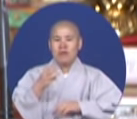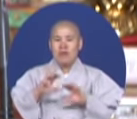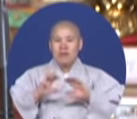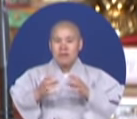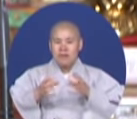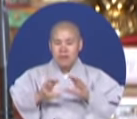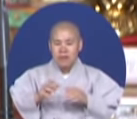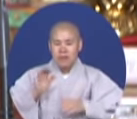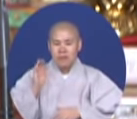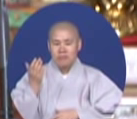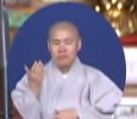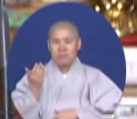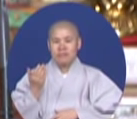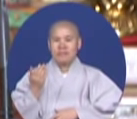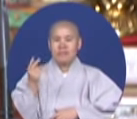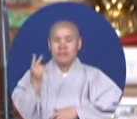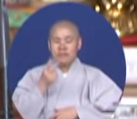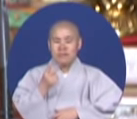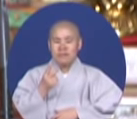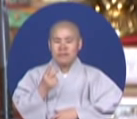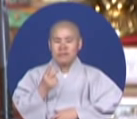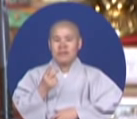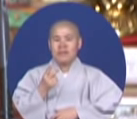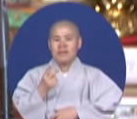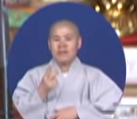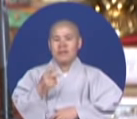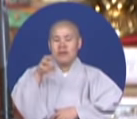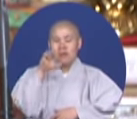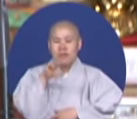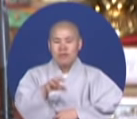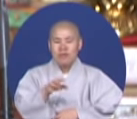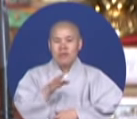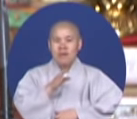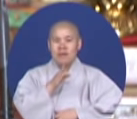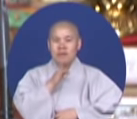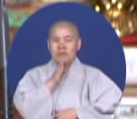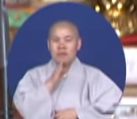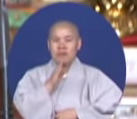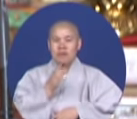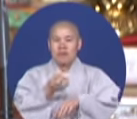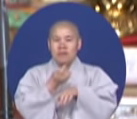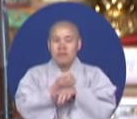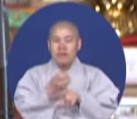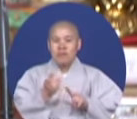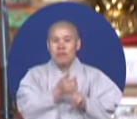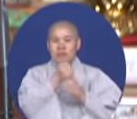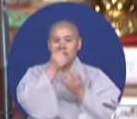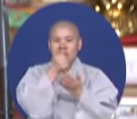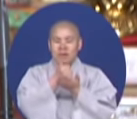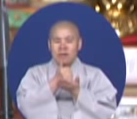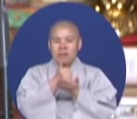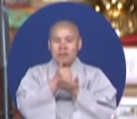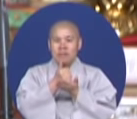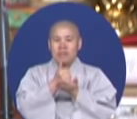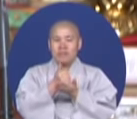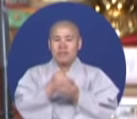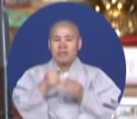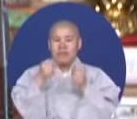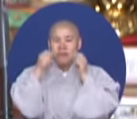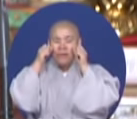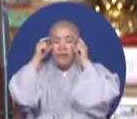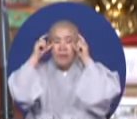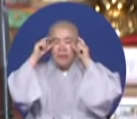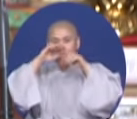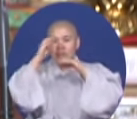되고, 또 그곳이 바로 서가모니 부처님이